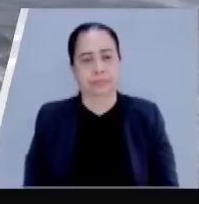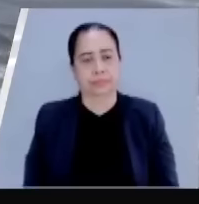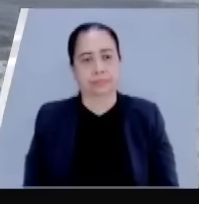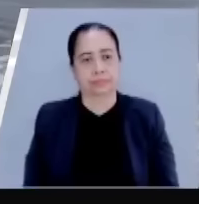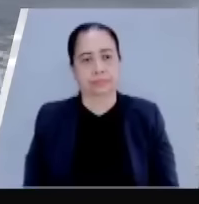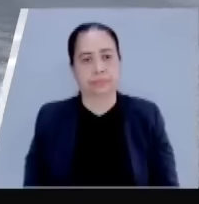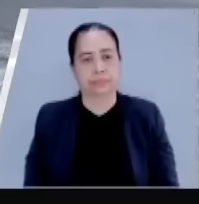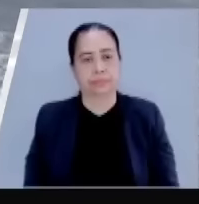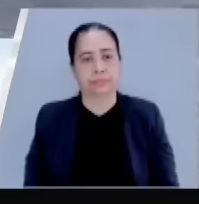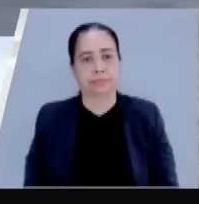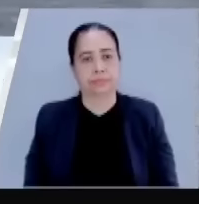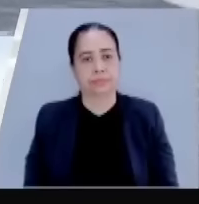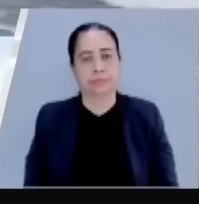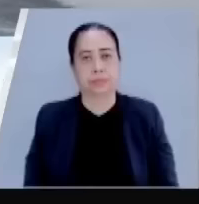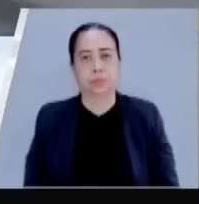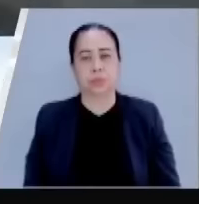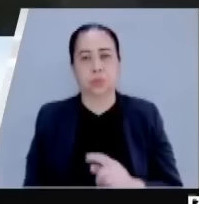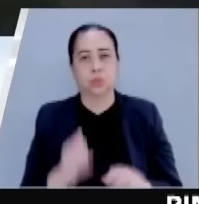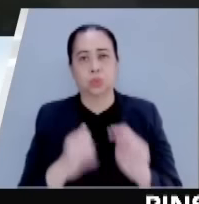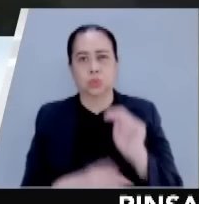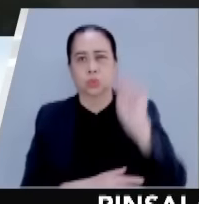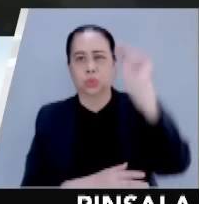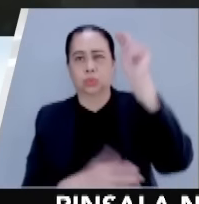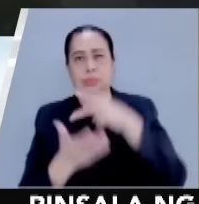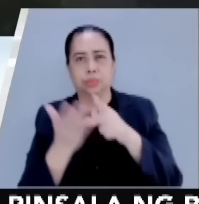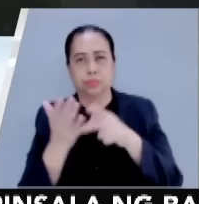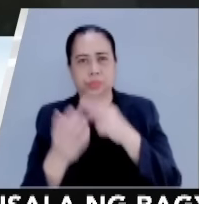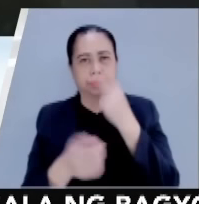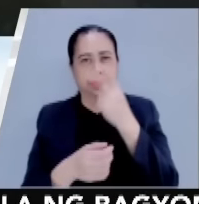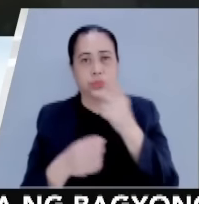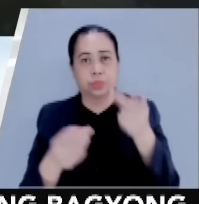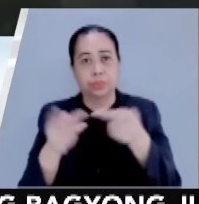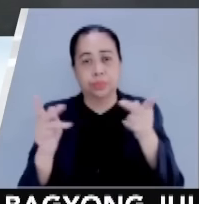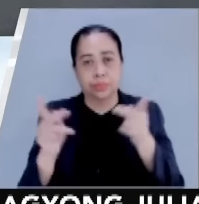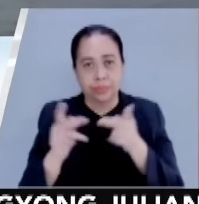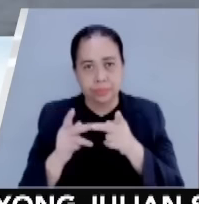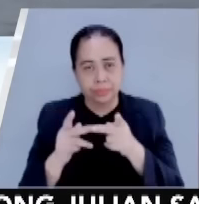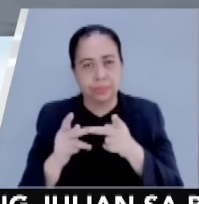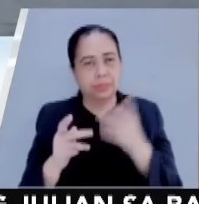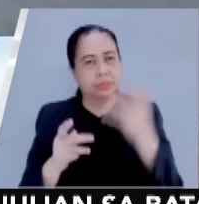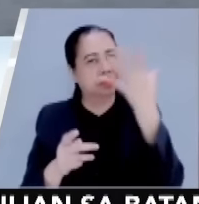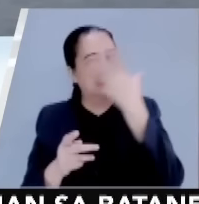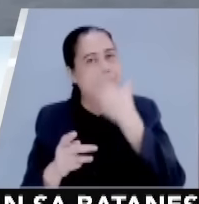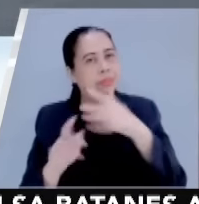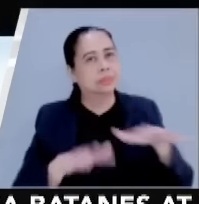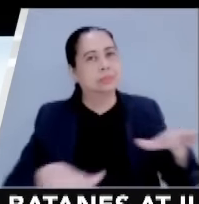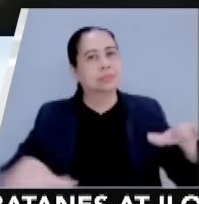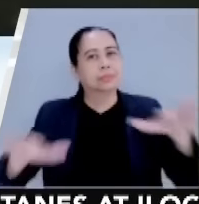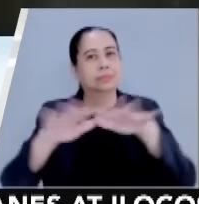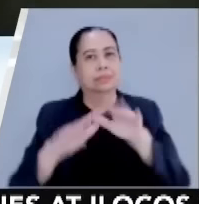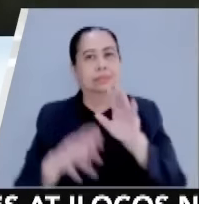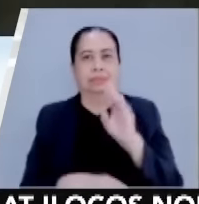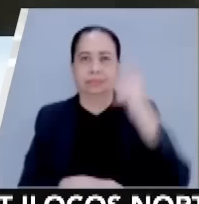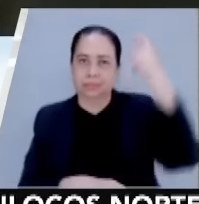Sa pinakahilagang dulo ng Pilipinas, matatagpuan ang nakamamanghang ganda ng Batanes.